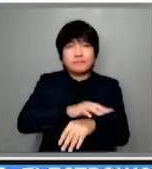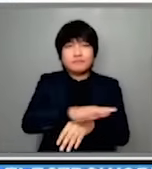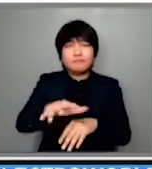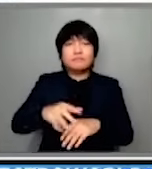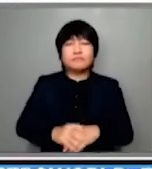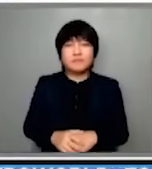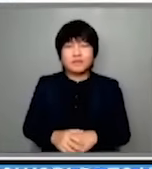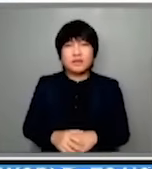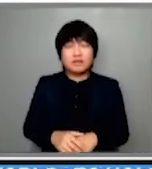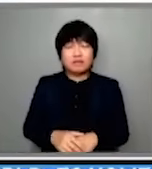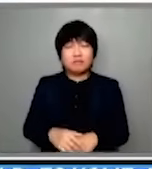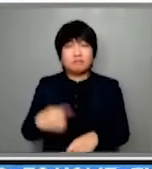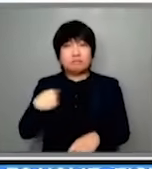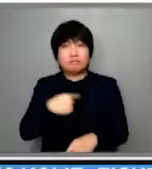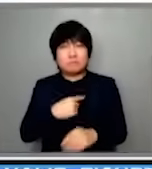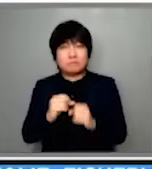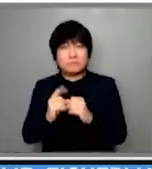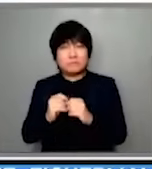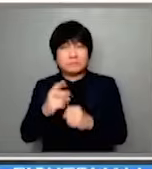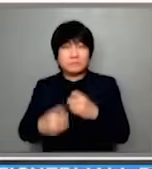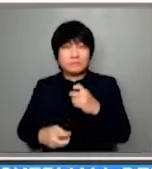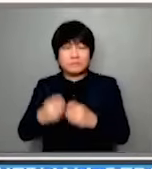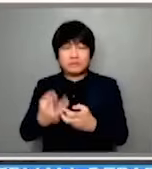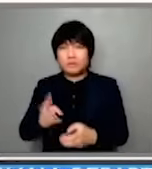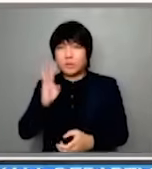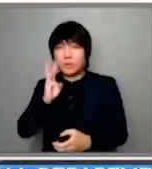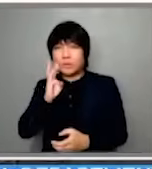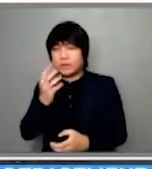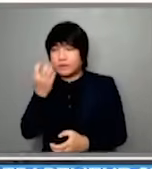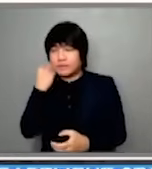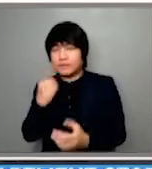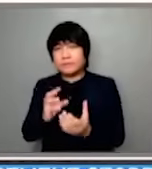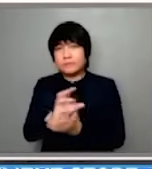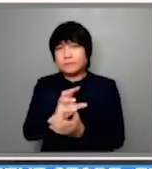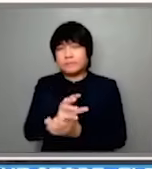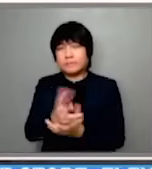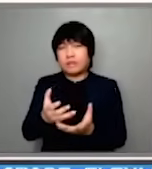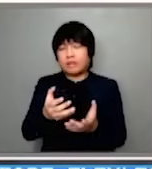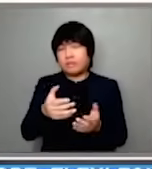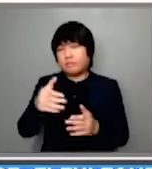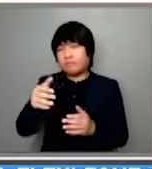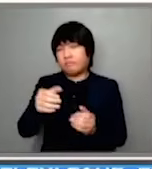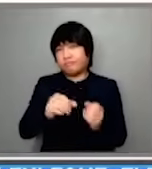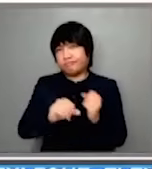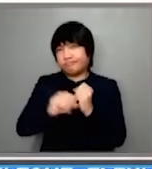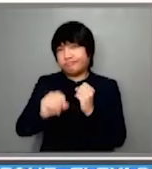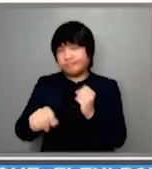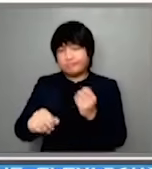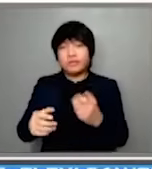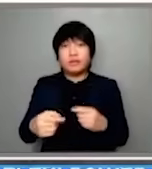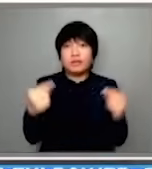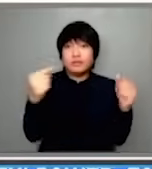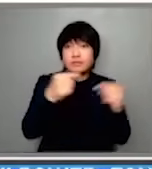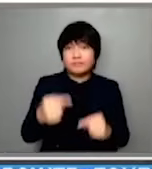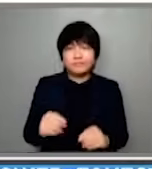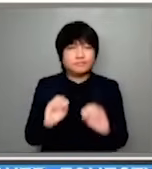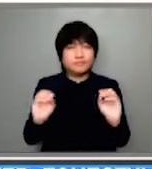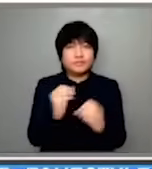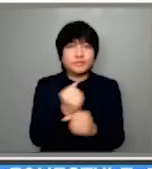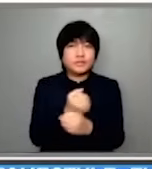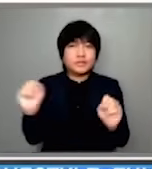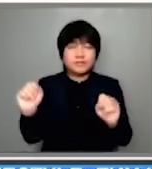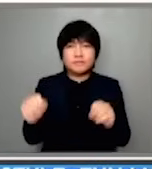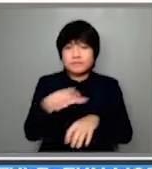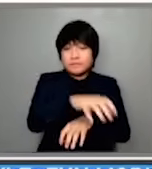kaya medyo na-delay yung pag-fire out natin. Walang naiulat na nasaktan o nasugatan sa insidente. Ayon sa isang kapitbahay, mabilis daw ang pagkalat